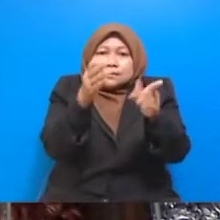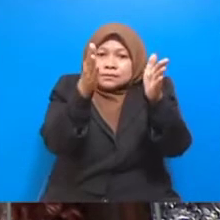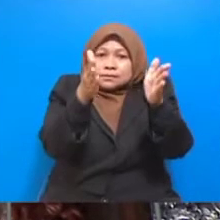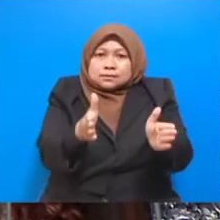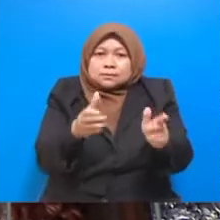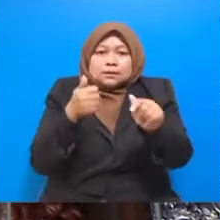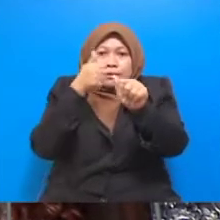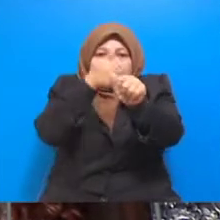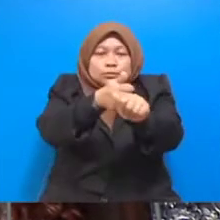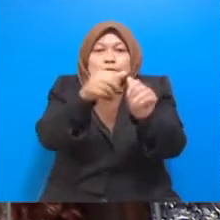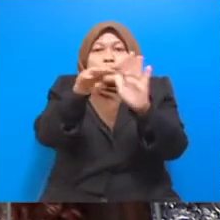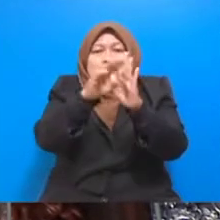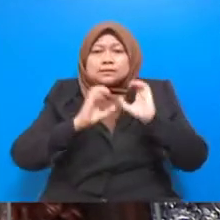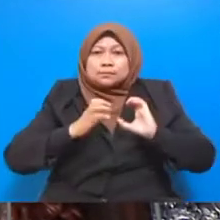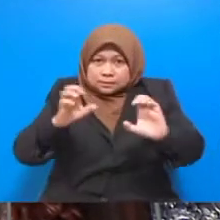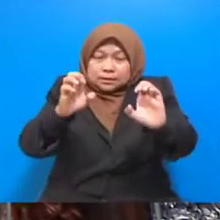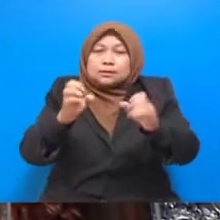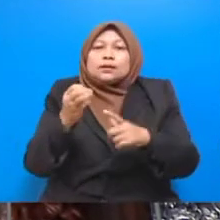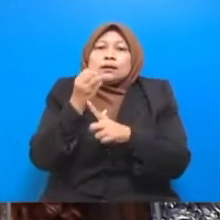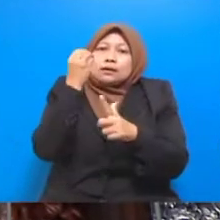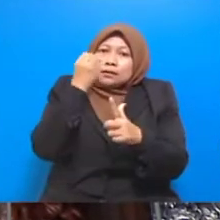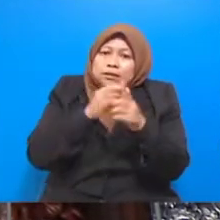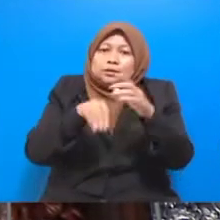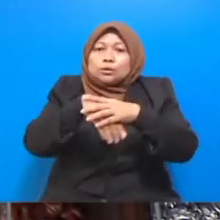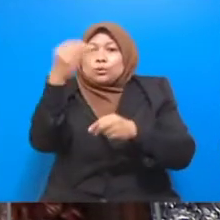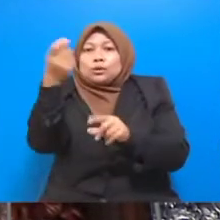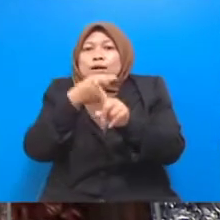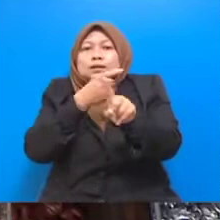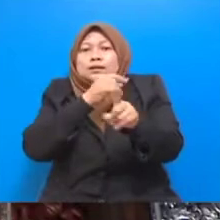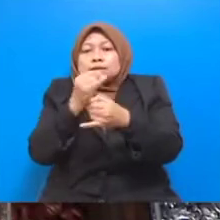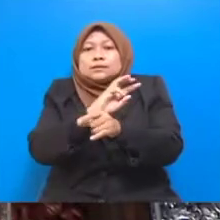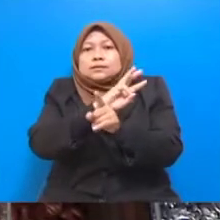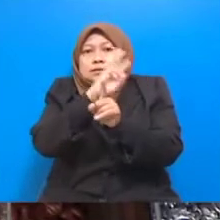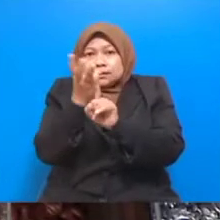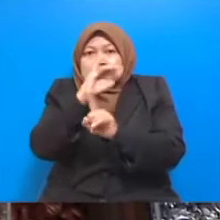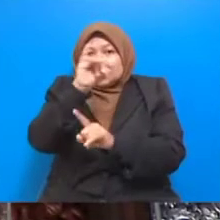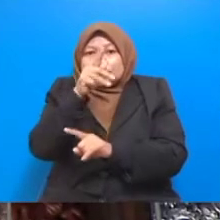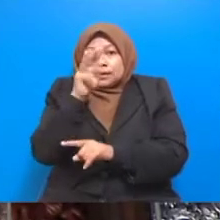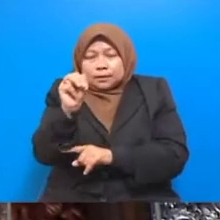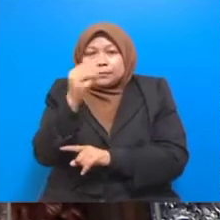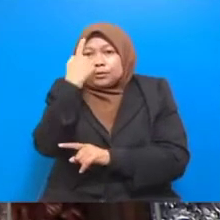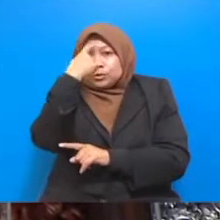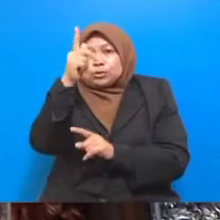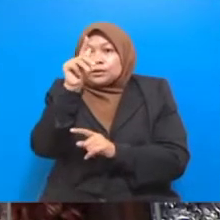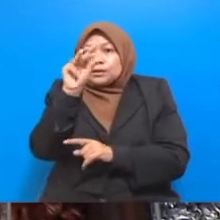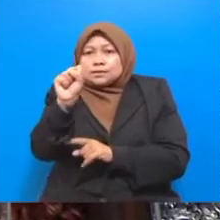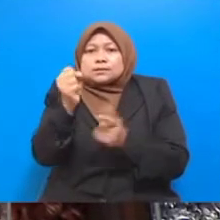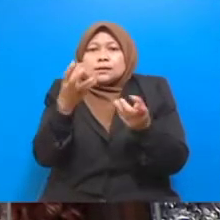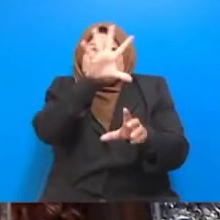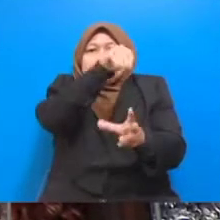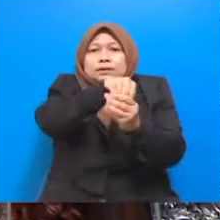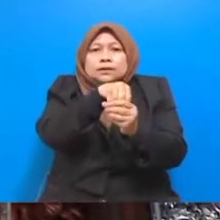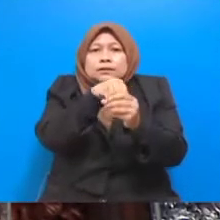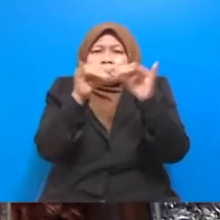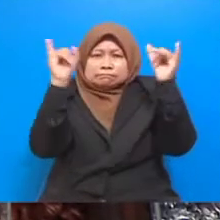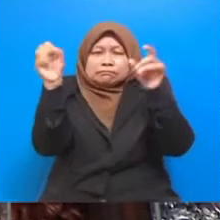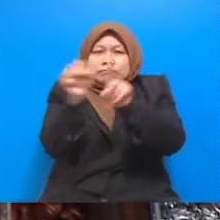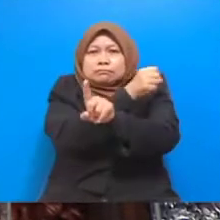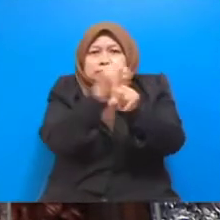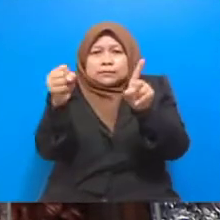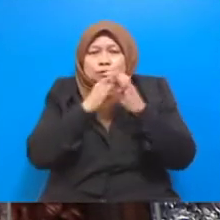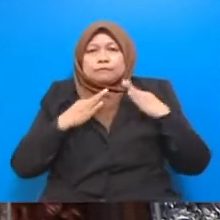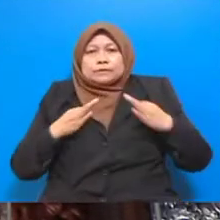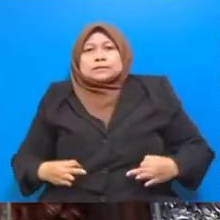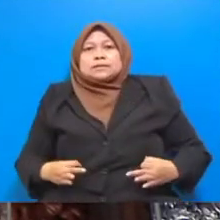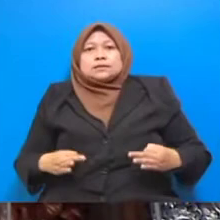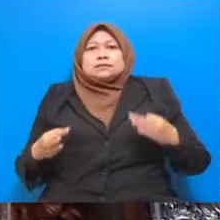melalui perintah perlindungan kecemasan yang dikeluarkan oleh jabatan kewajiban masyarakat bagi casey yang melibatkan keganasan berbentuk